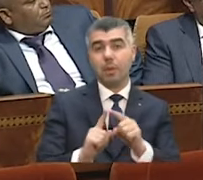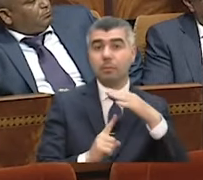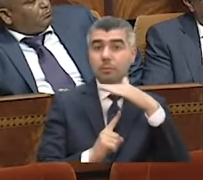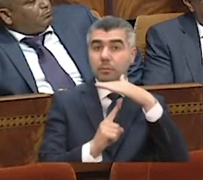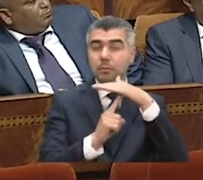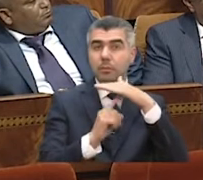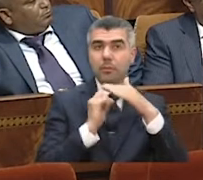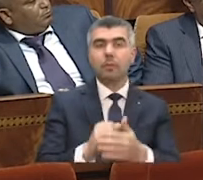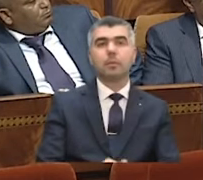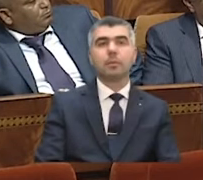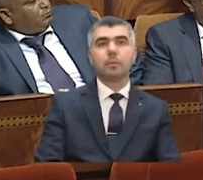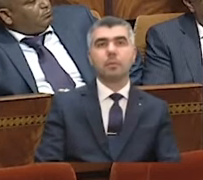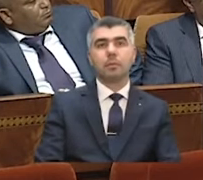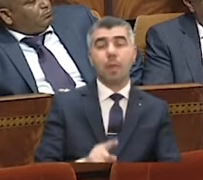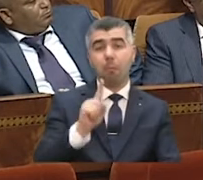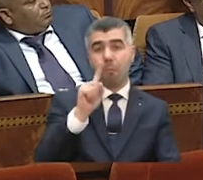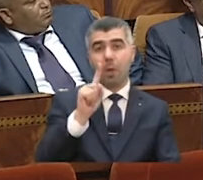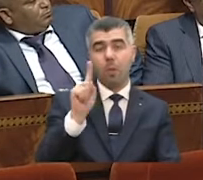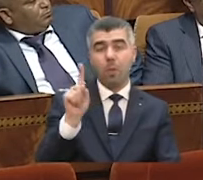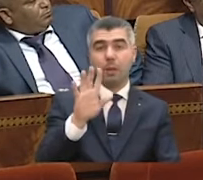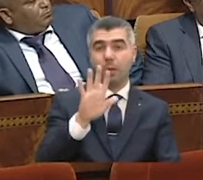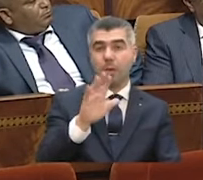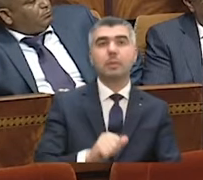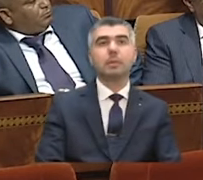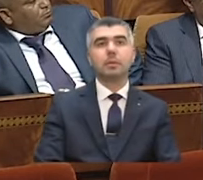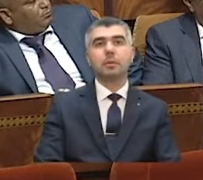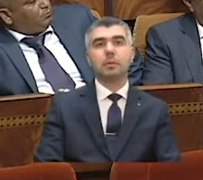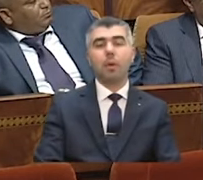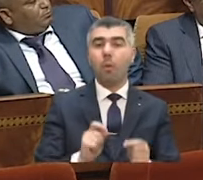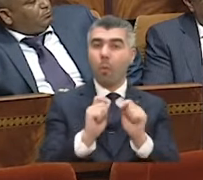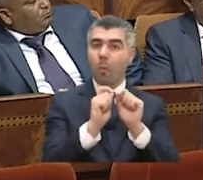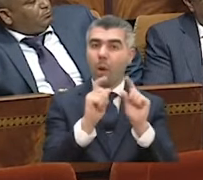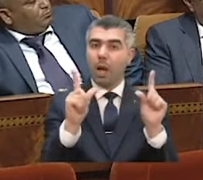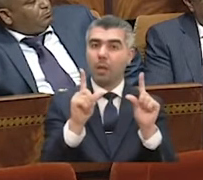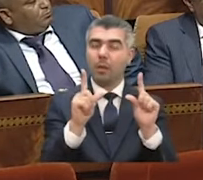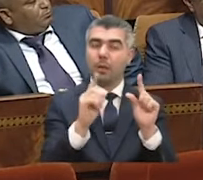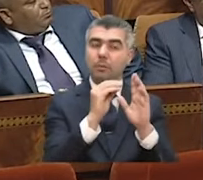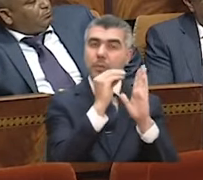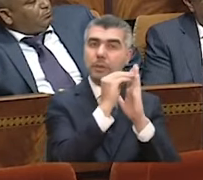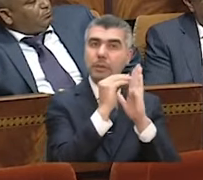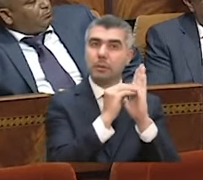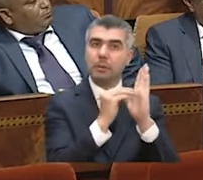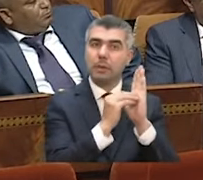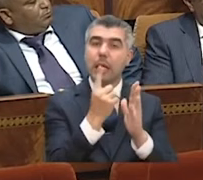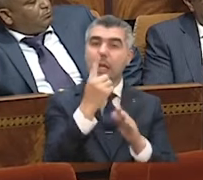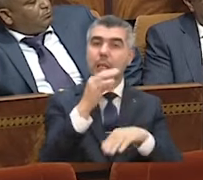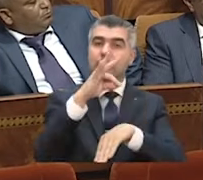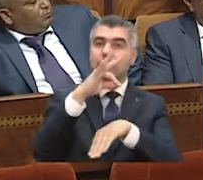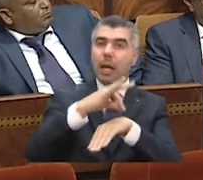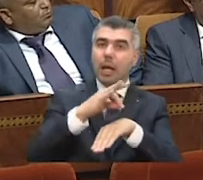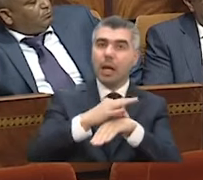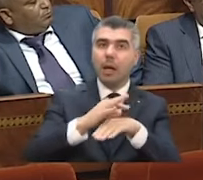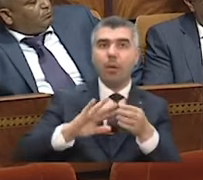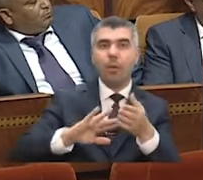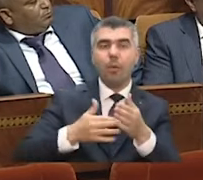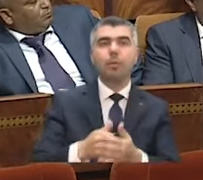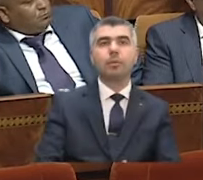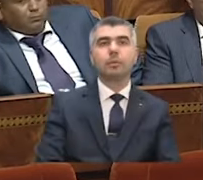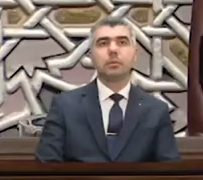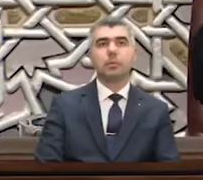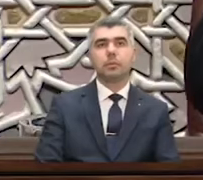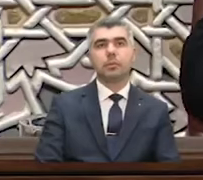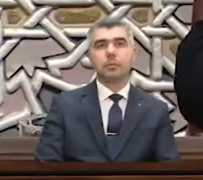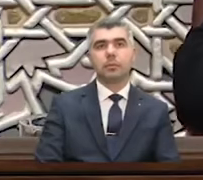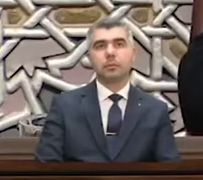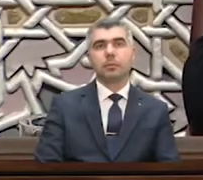النظام، المادة 151 صريحة واضحة، لنا الحق في دقيقة في كل. السيد